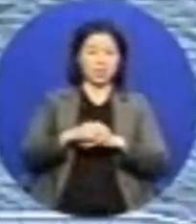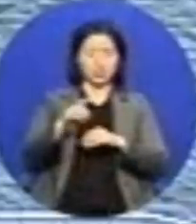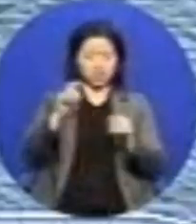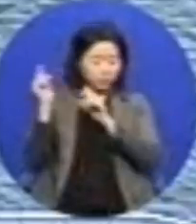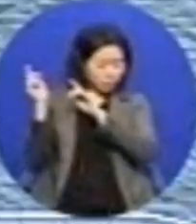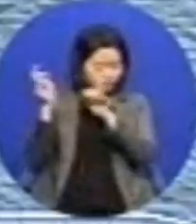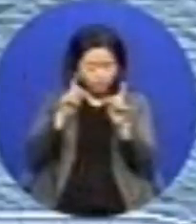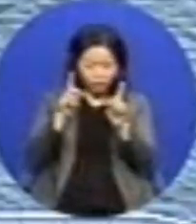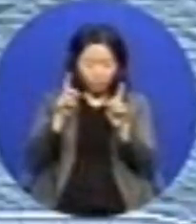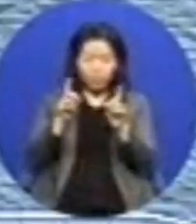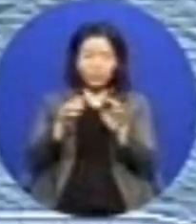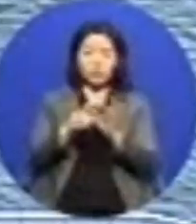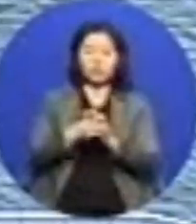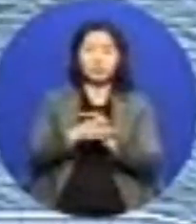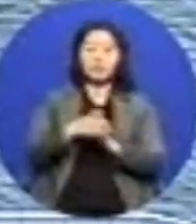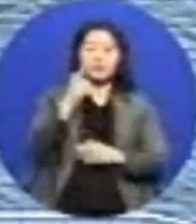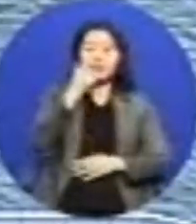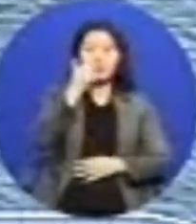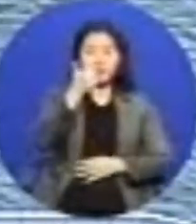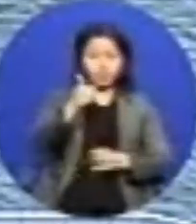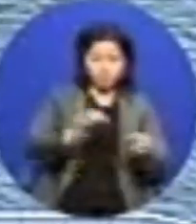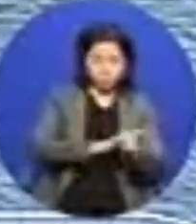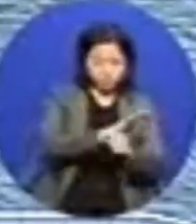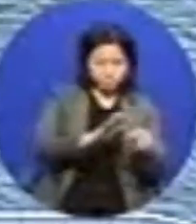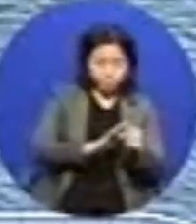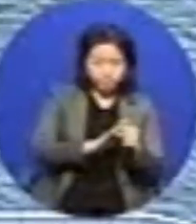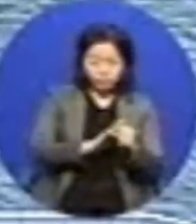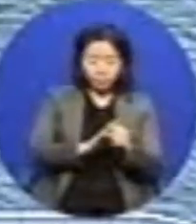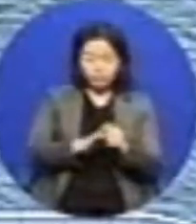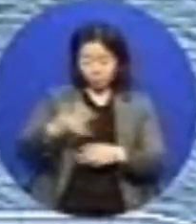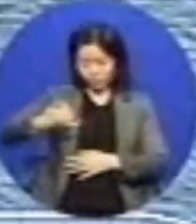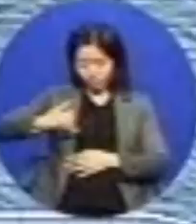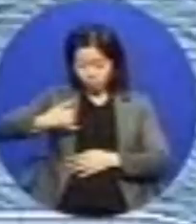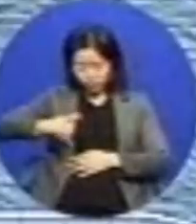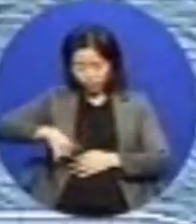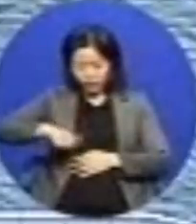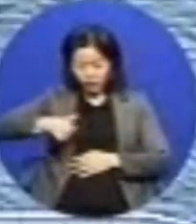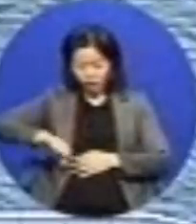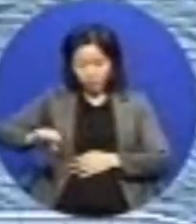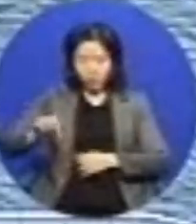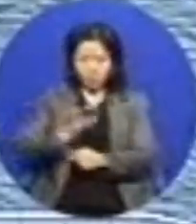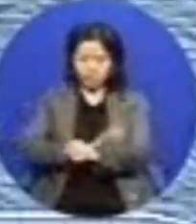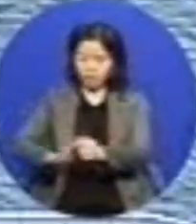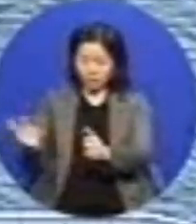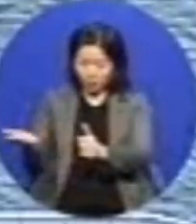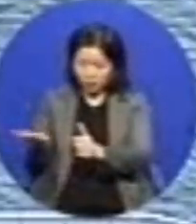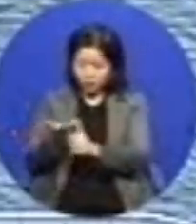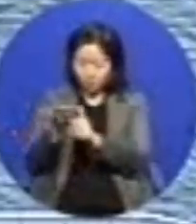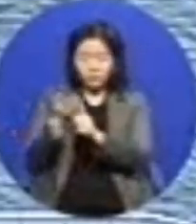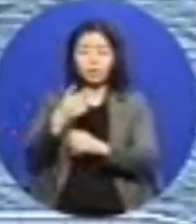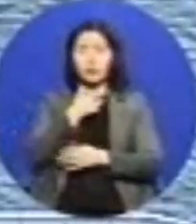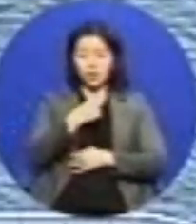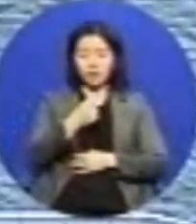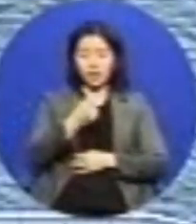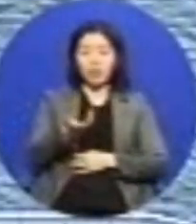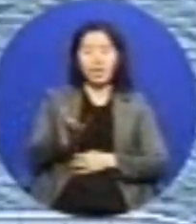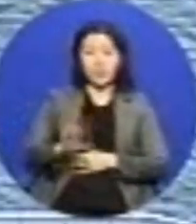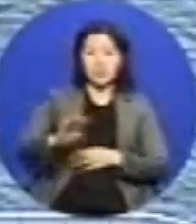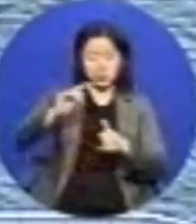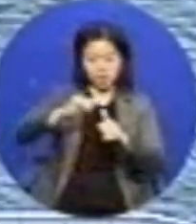들었어요 아버지의 사랑이다 자식 잘 되기를 원한다 그렇지만 스스로가